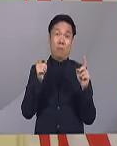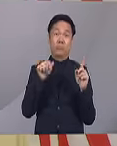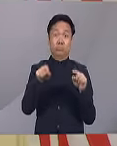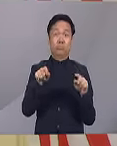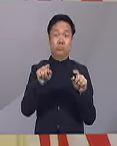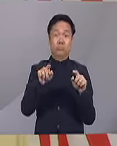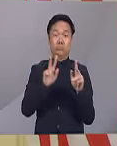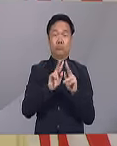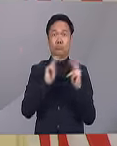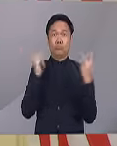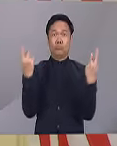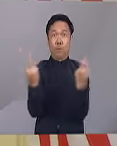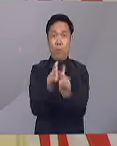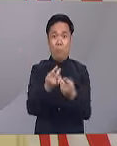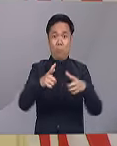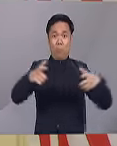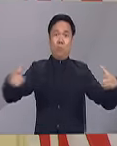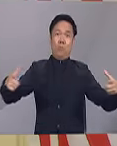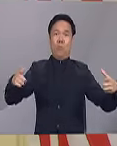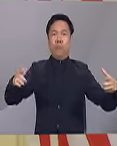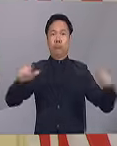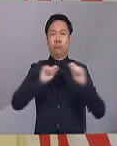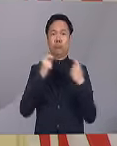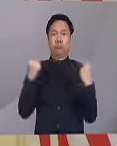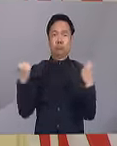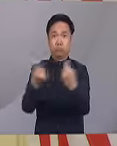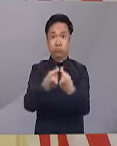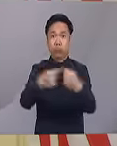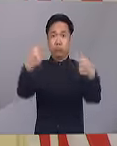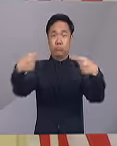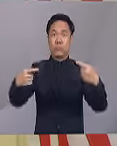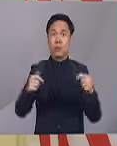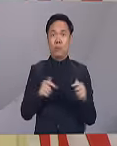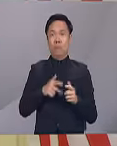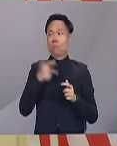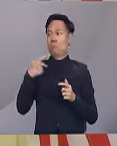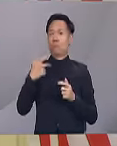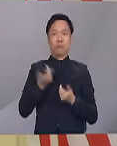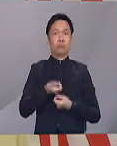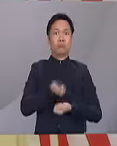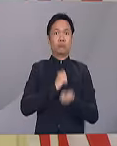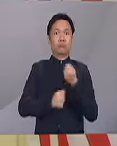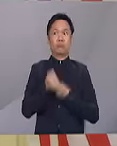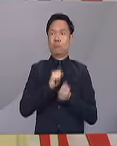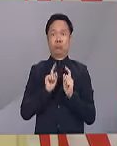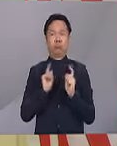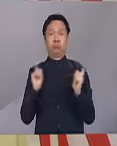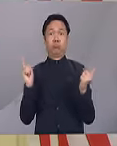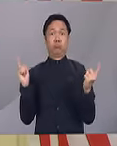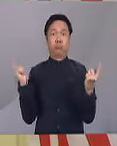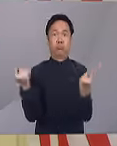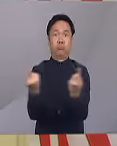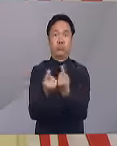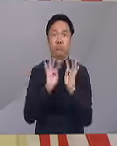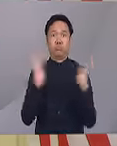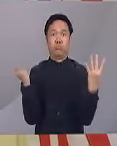kolam yang biasanya tempat pertandingan memancing tu tiba-tiba ramai, tempatnya ramai, padat,